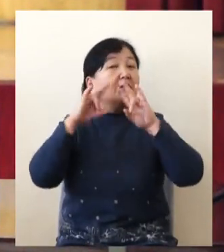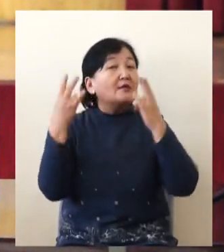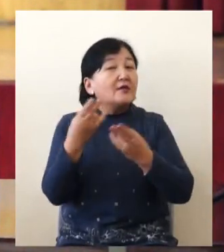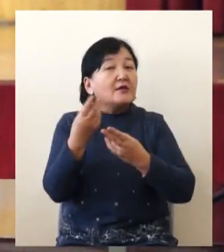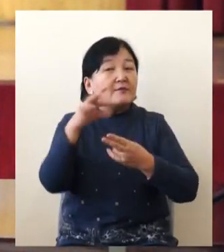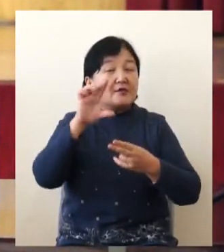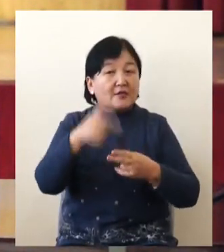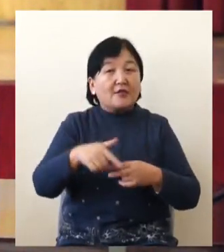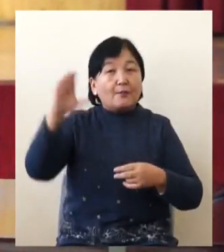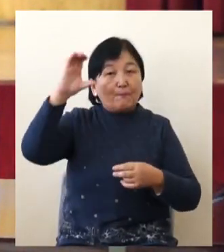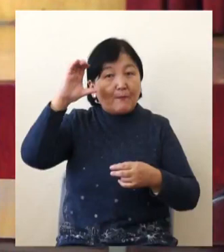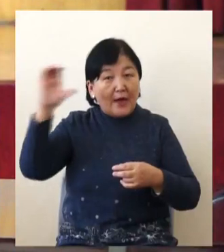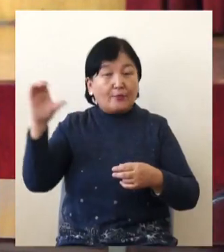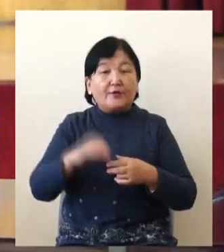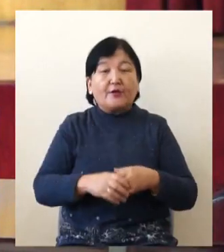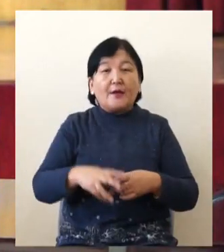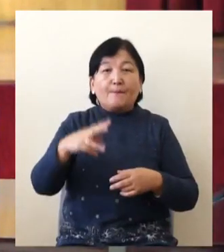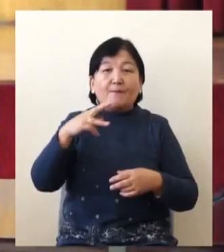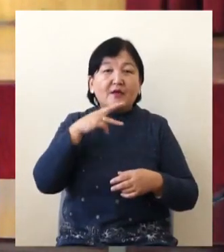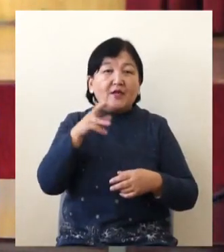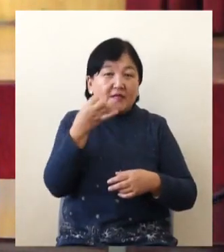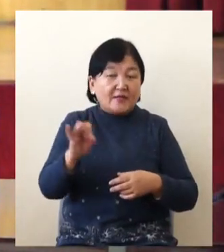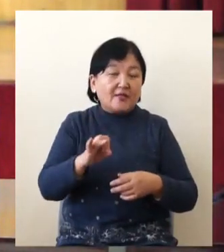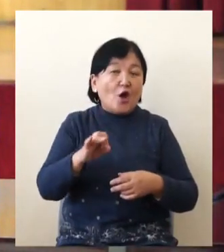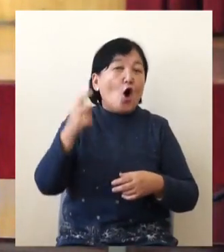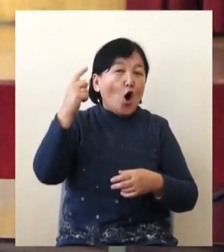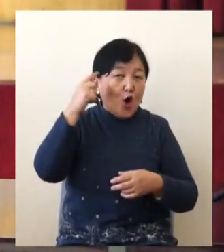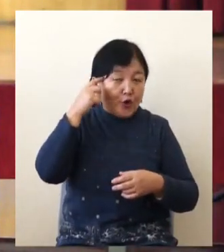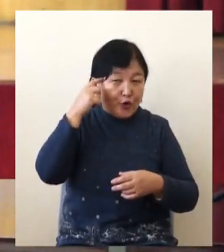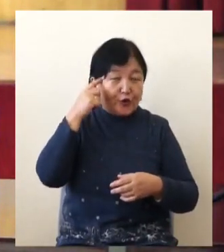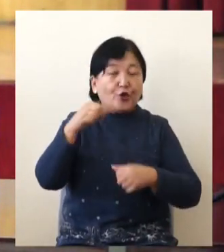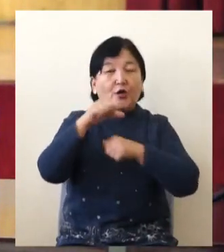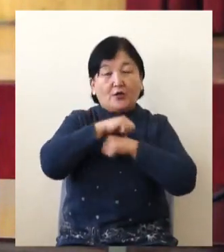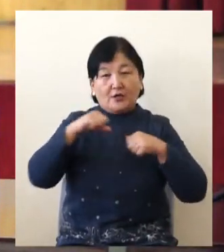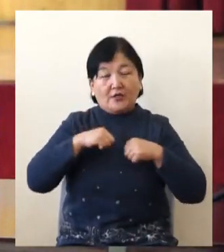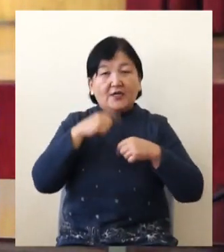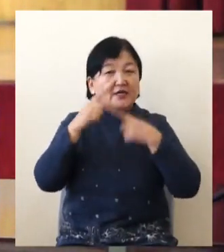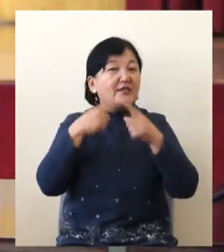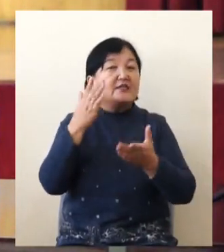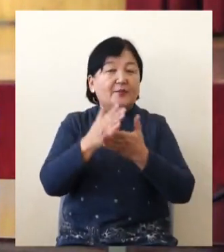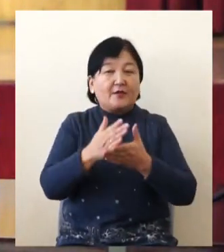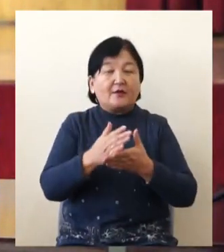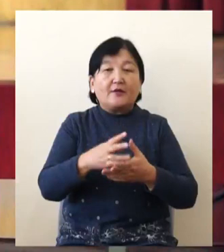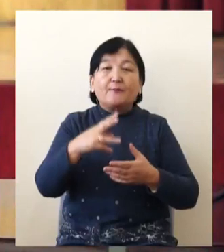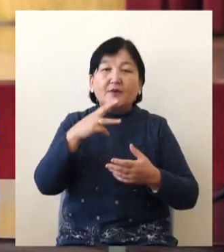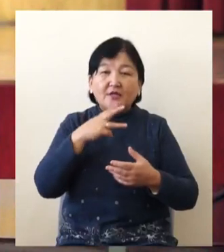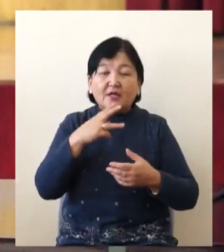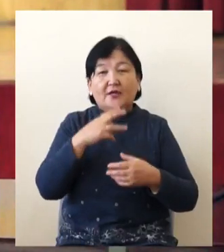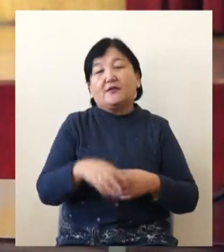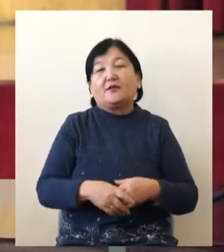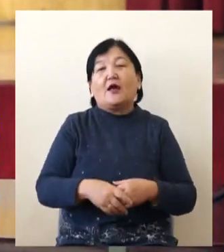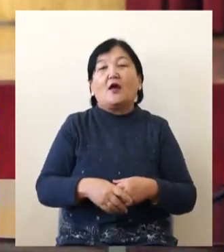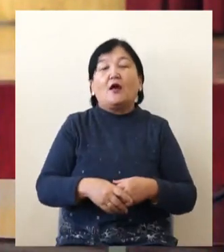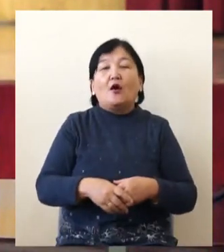Энэ юу гэсэн үг вэ? Мэдээлэлтэй иргэдэг хэлж. Мэдээлэлтэй иргэд Монгол улсад бид юу